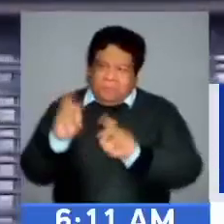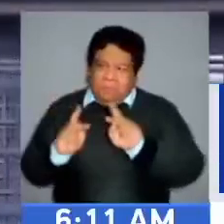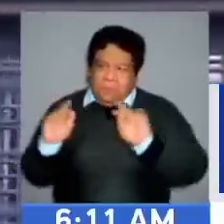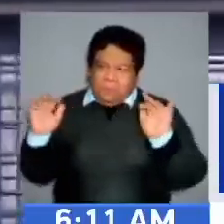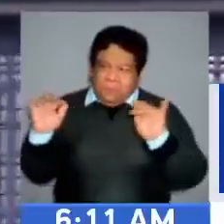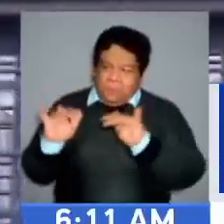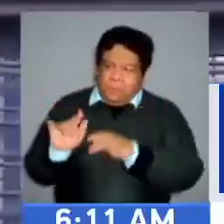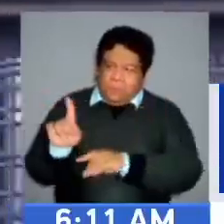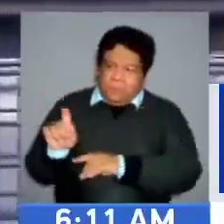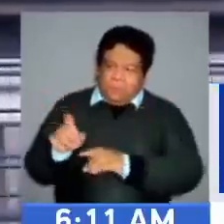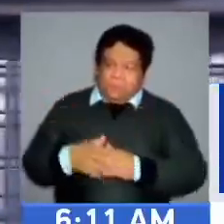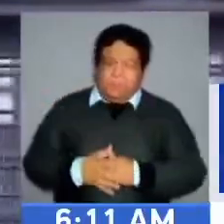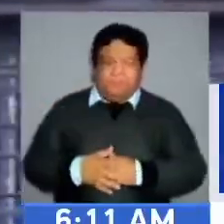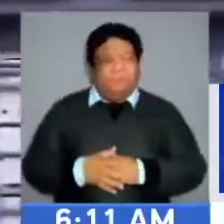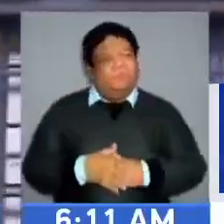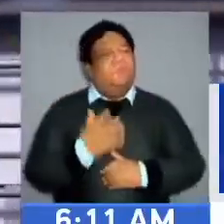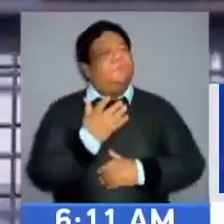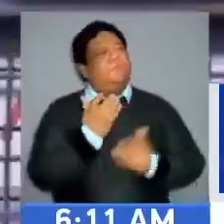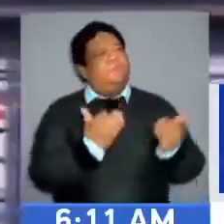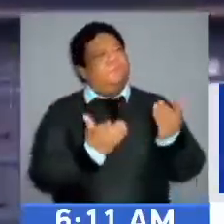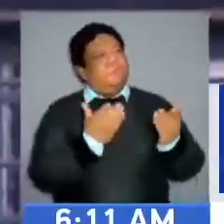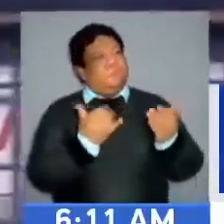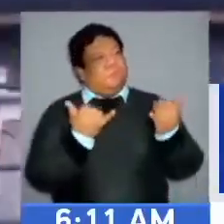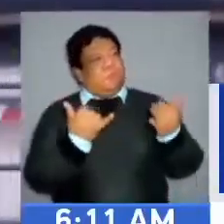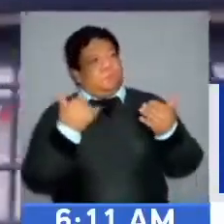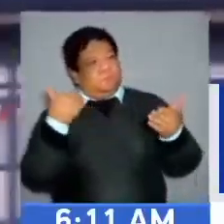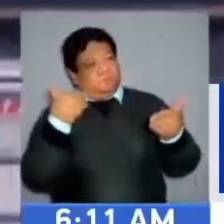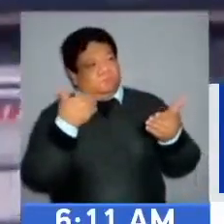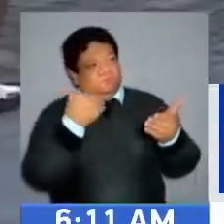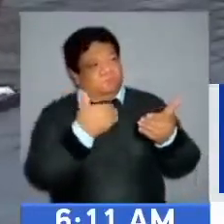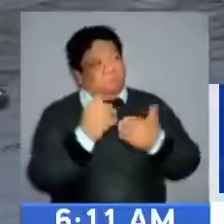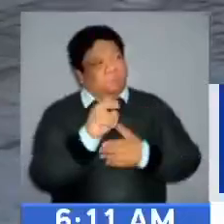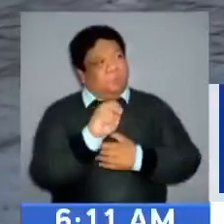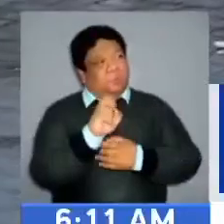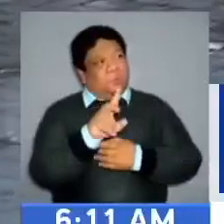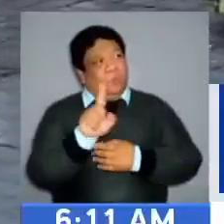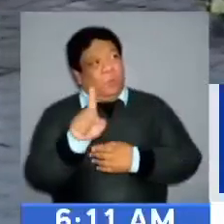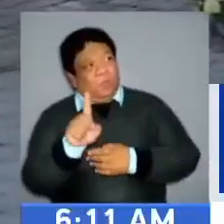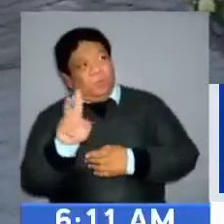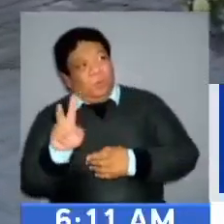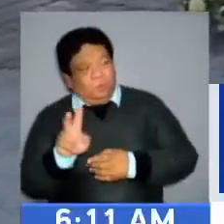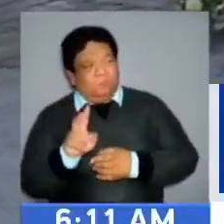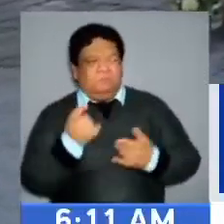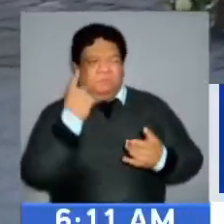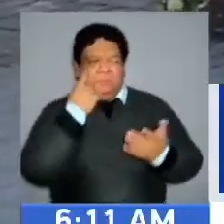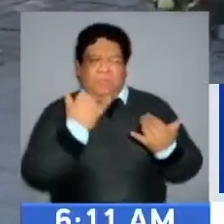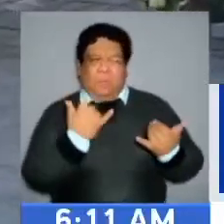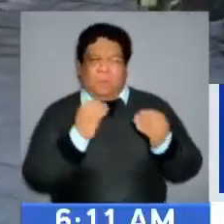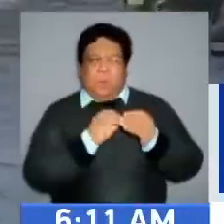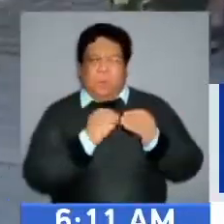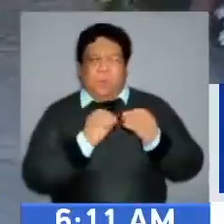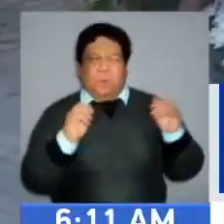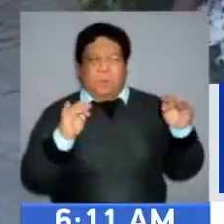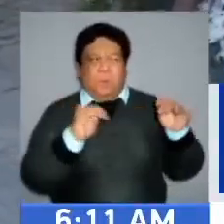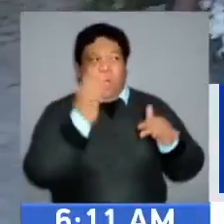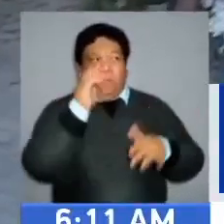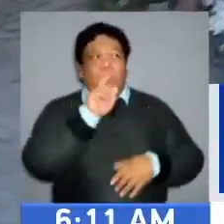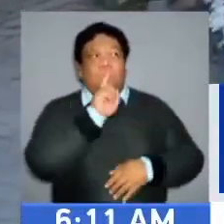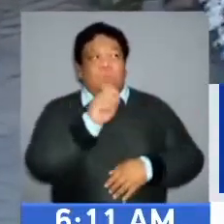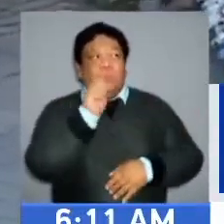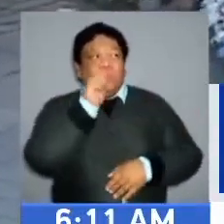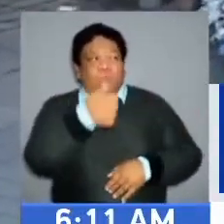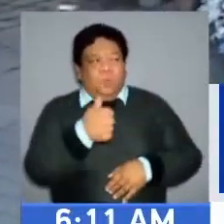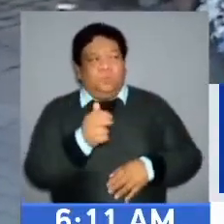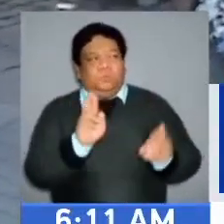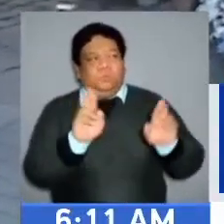ang pagdating ng undas, siguro mas marami po sa ngayon. Mm-hmm. Kasi po bukas na po talaga actually yung pinaka-undas natin. At maganda rin po kasi